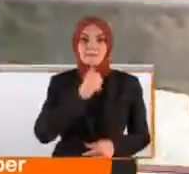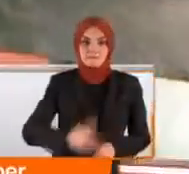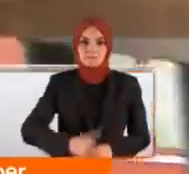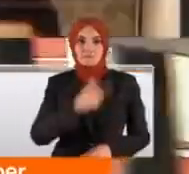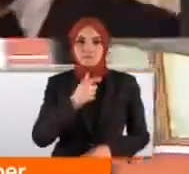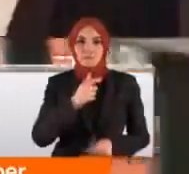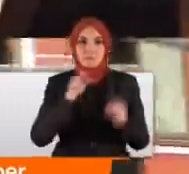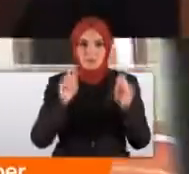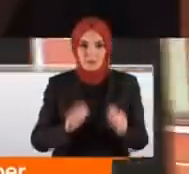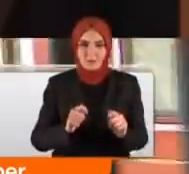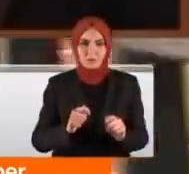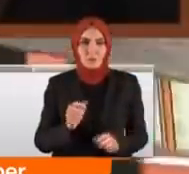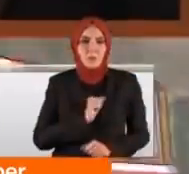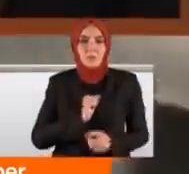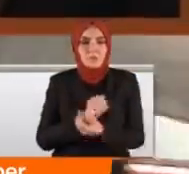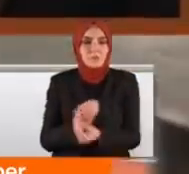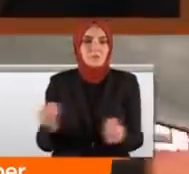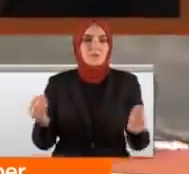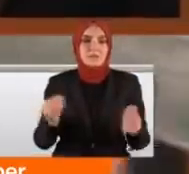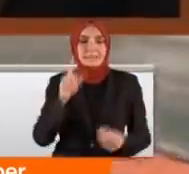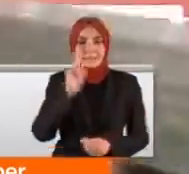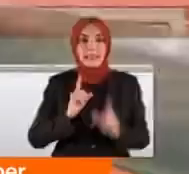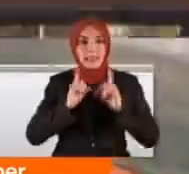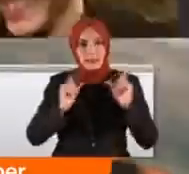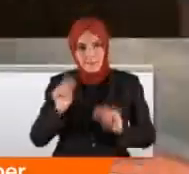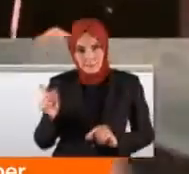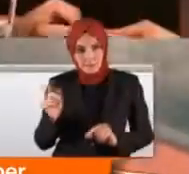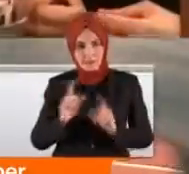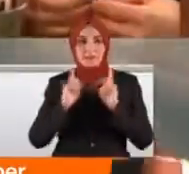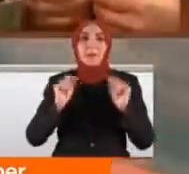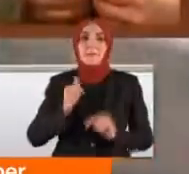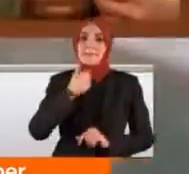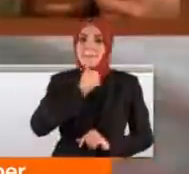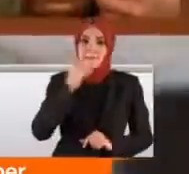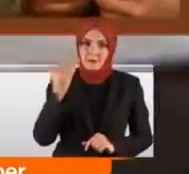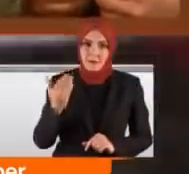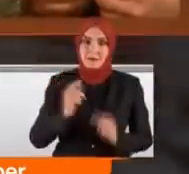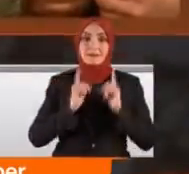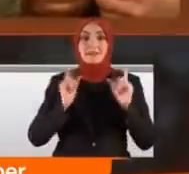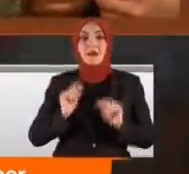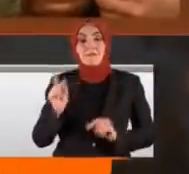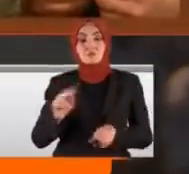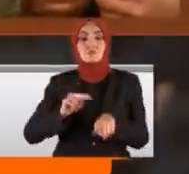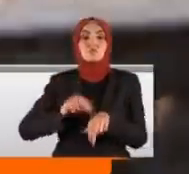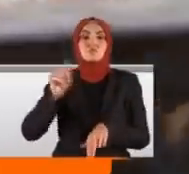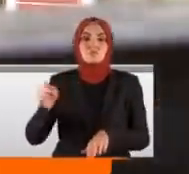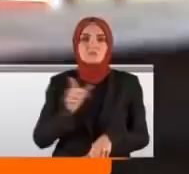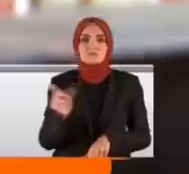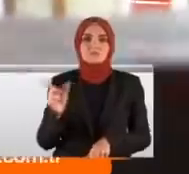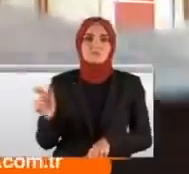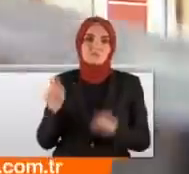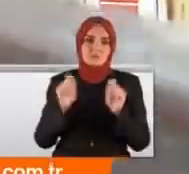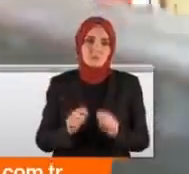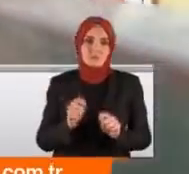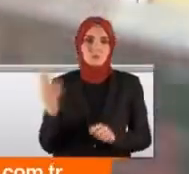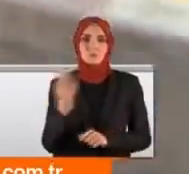Önce damadını, damadın babasını ve damadın kuzenini silahla yaraladı. Talihsiz 3 kişi yerde yaralı